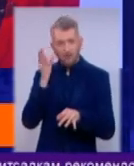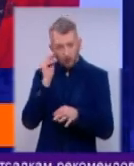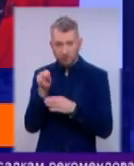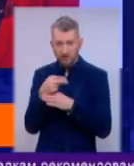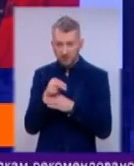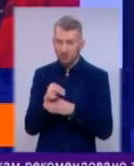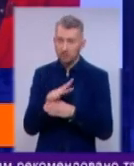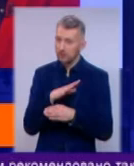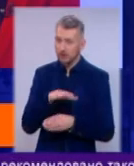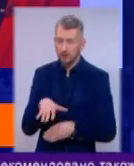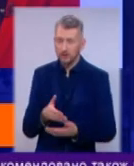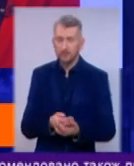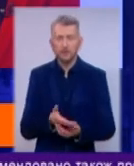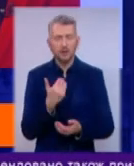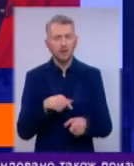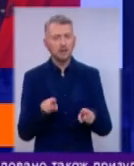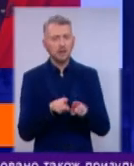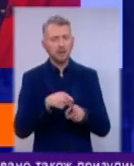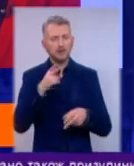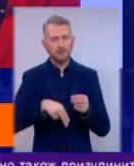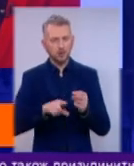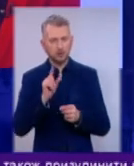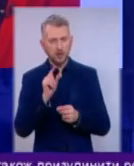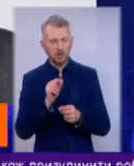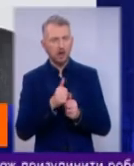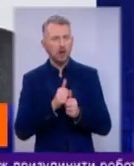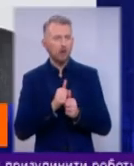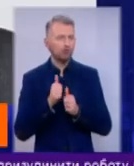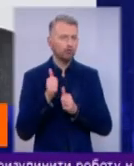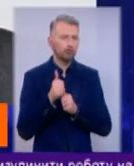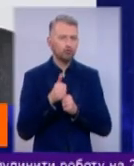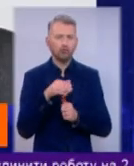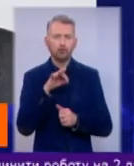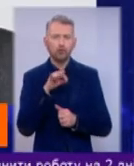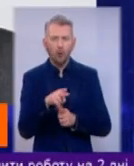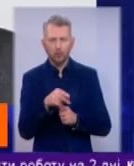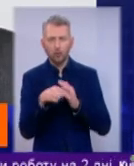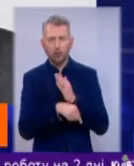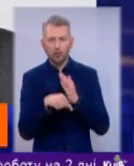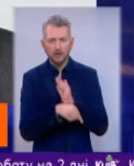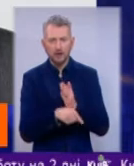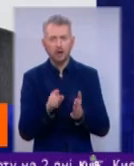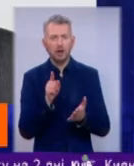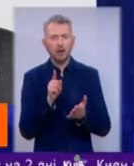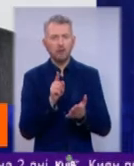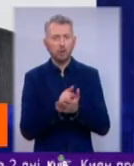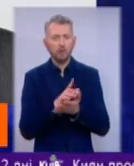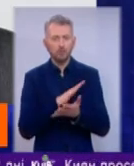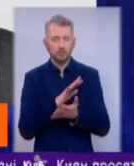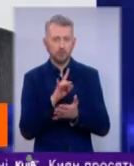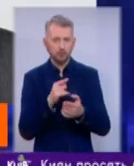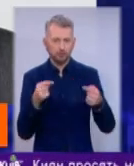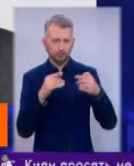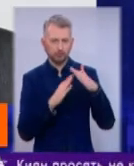правки? Давайте так, завершу перше. Топ-корупція повинна визначатися розчином корупційного злочину. І я вважаю,